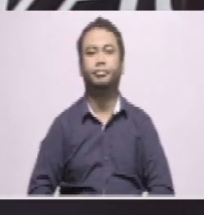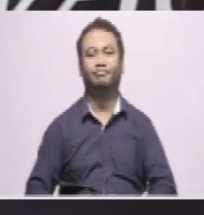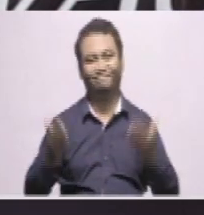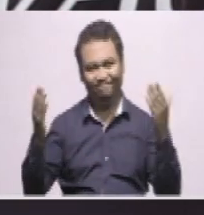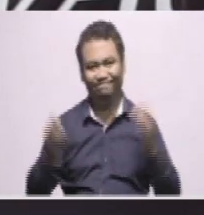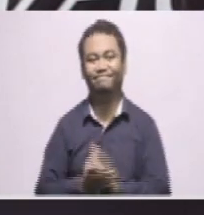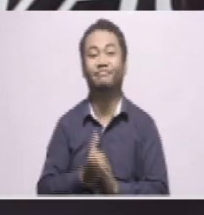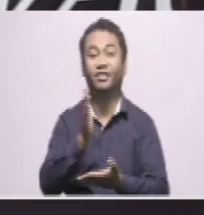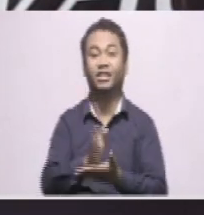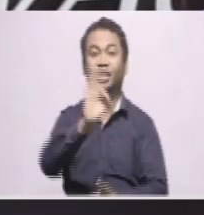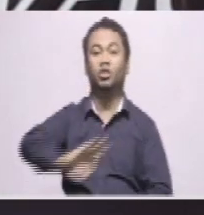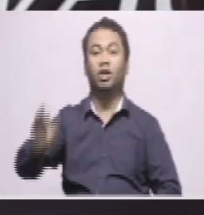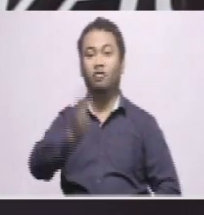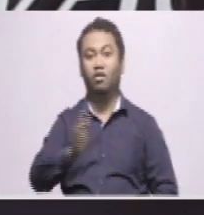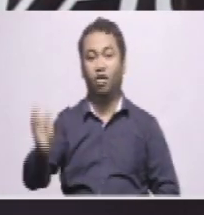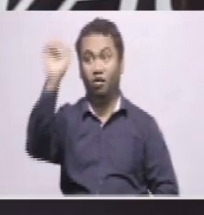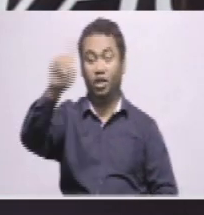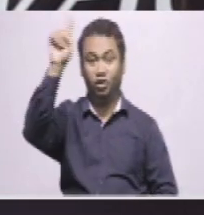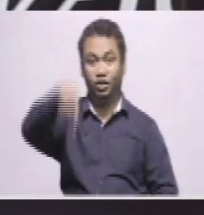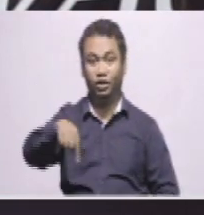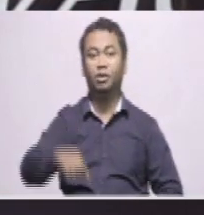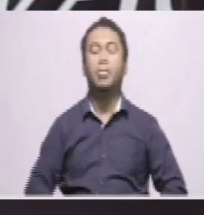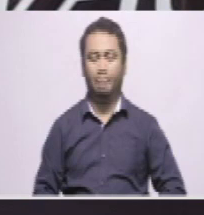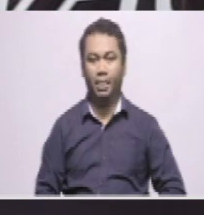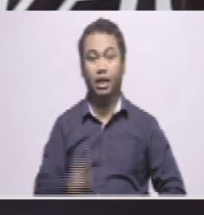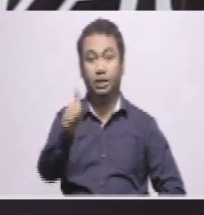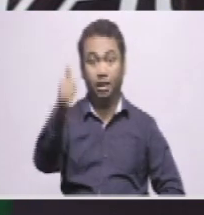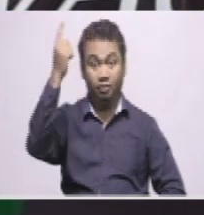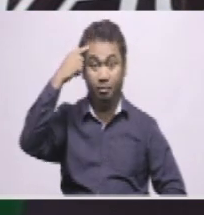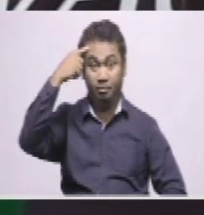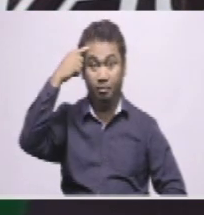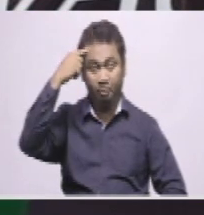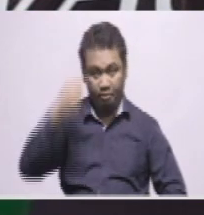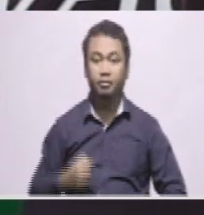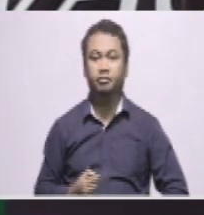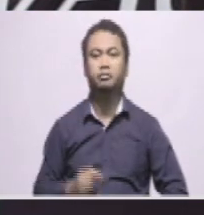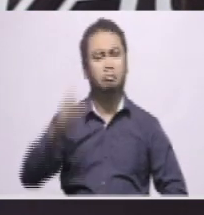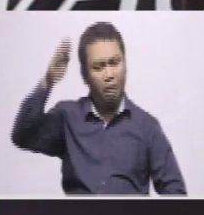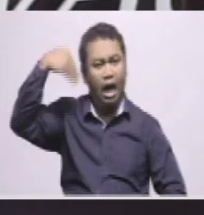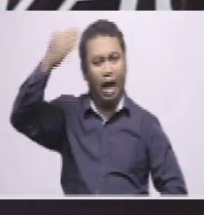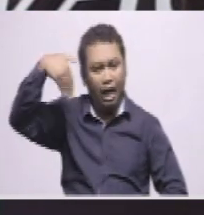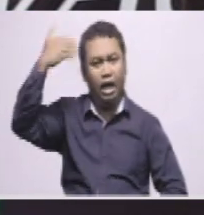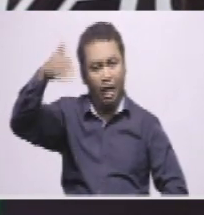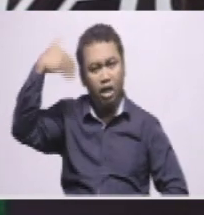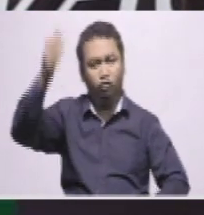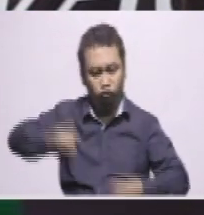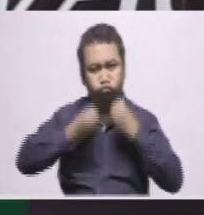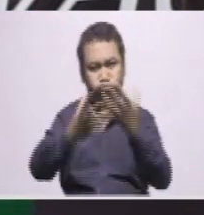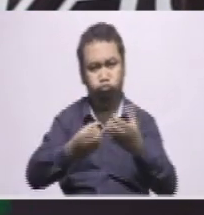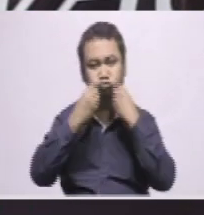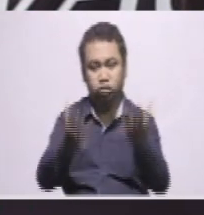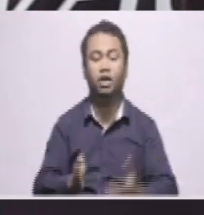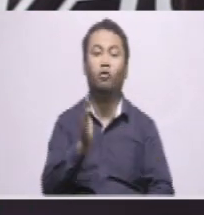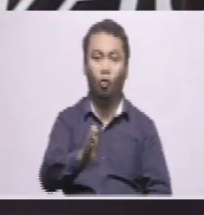Dia izay ihany koa mamarina ny fampalalam-baovao tamin'n'ity atoandro ity. Tsara ny manamarika fa mbola hisy hatrany ny fandarana manokana eto